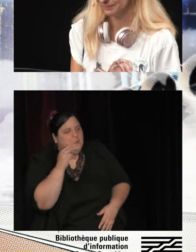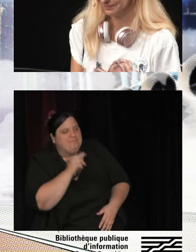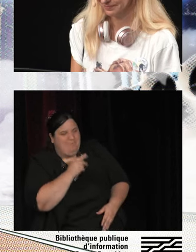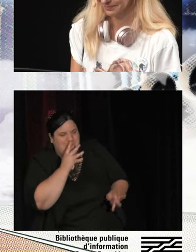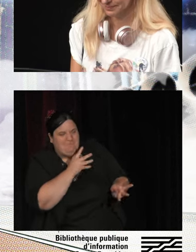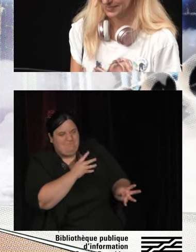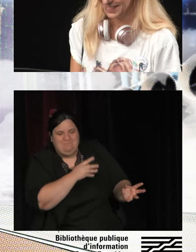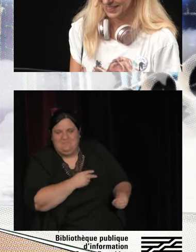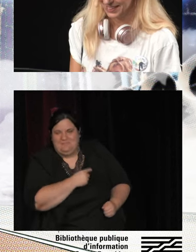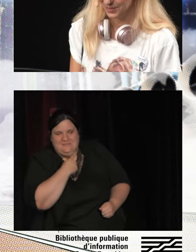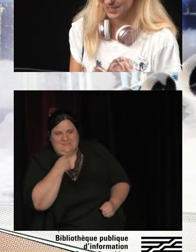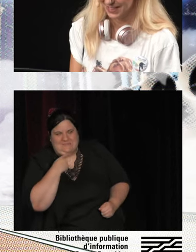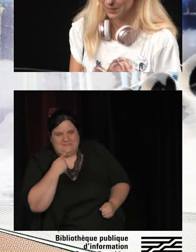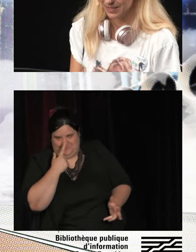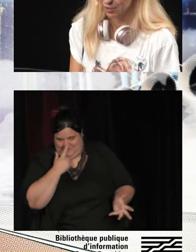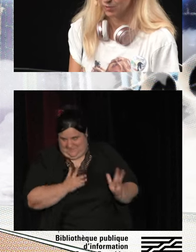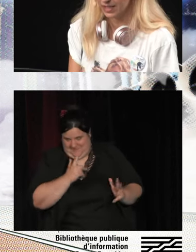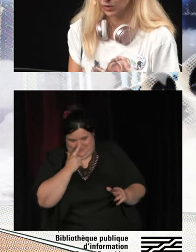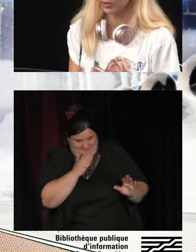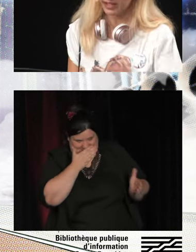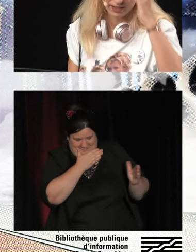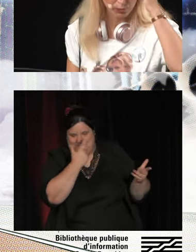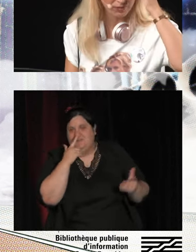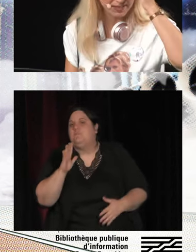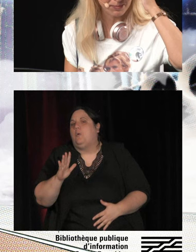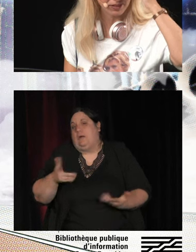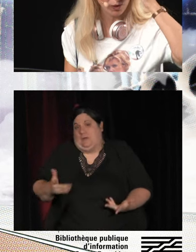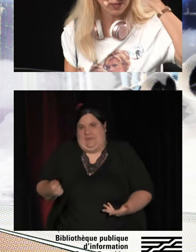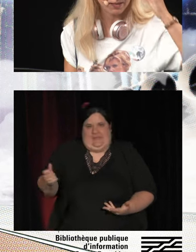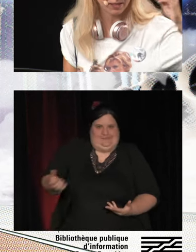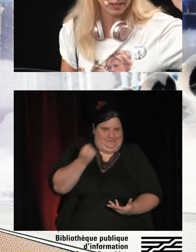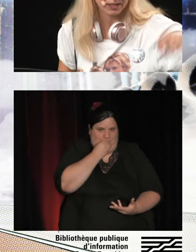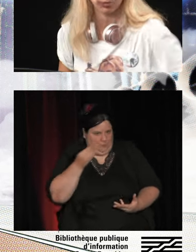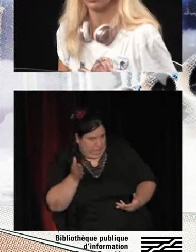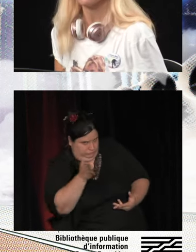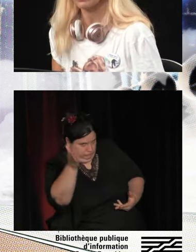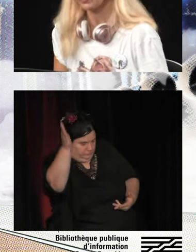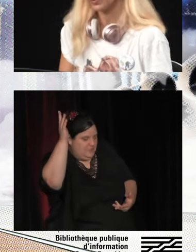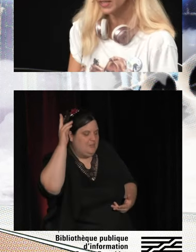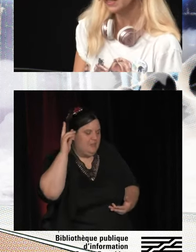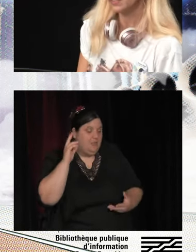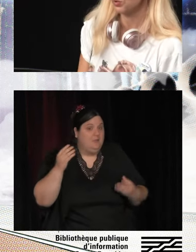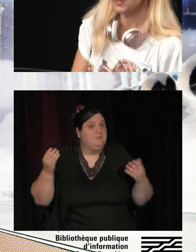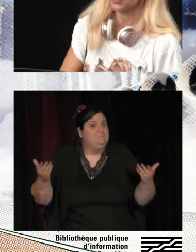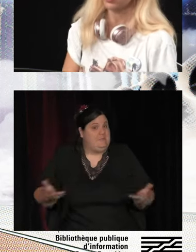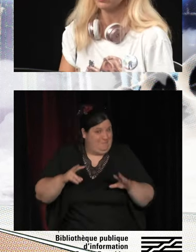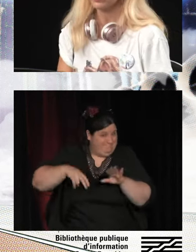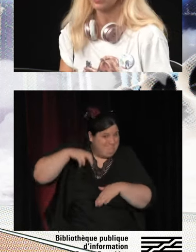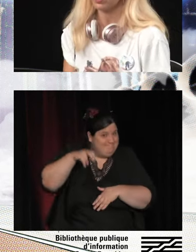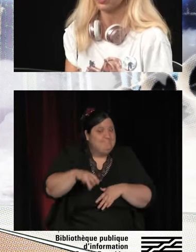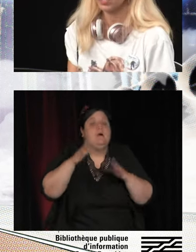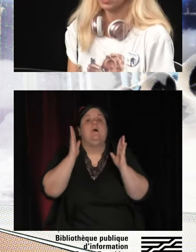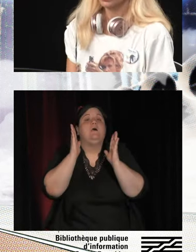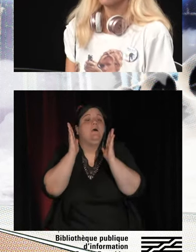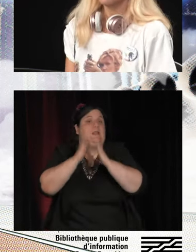spectateur de se dire qu'il se passe des choses. Voilà, on prend la clé, on s'en va. Et maintenant, on va aller donc dans la maison hantée et ensuite dans le